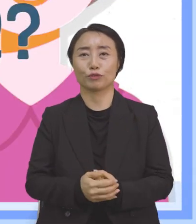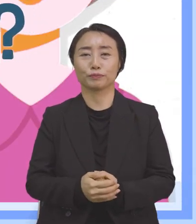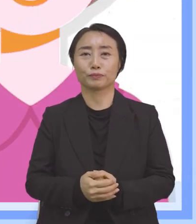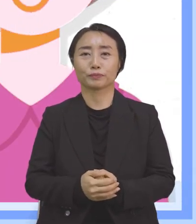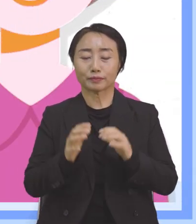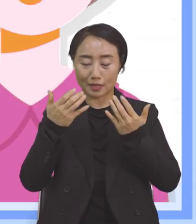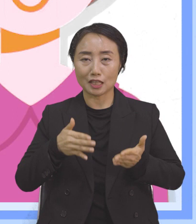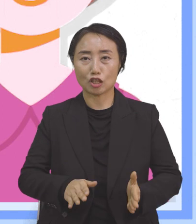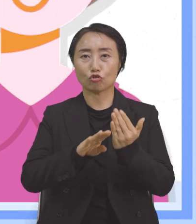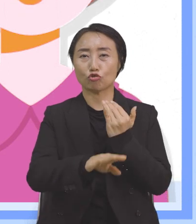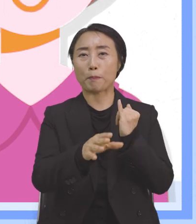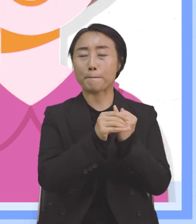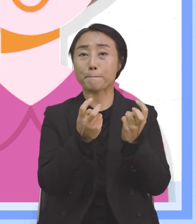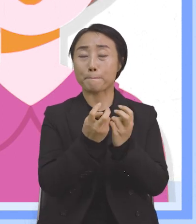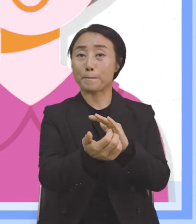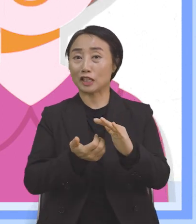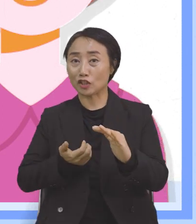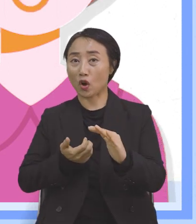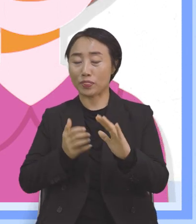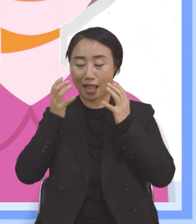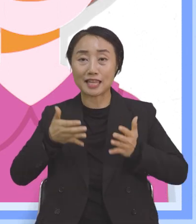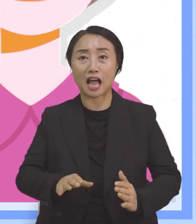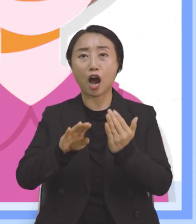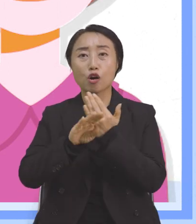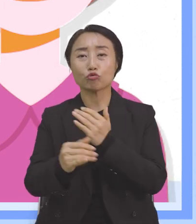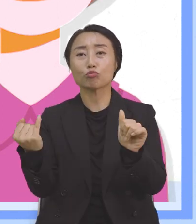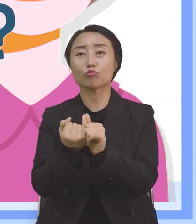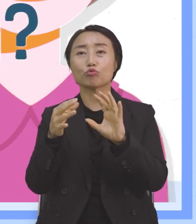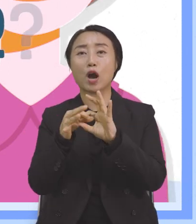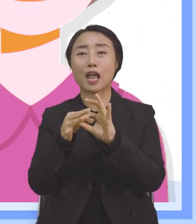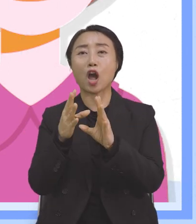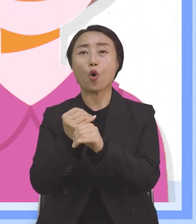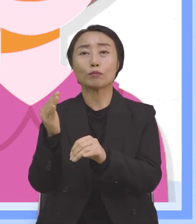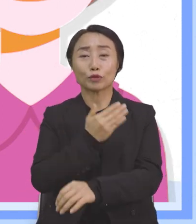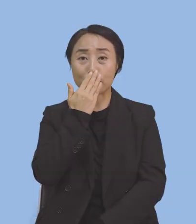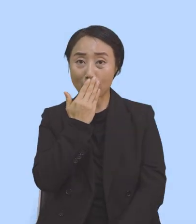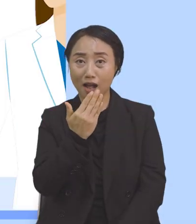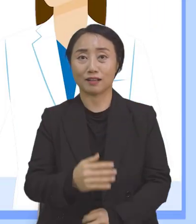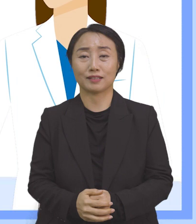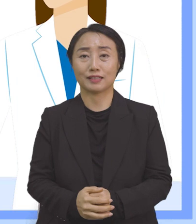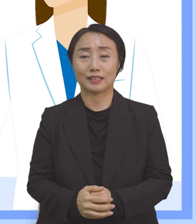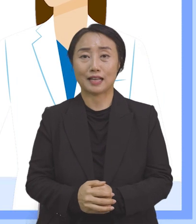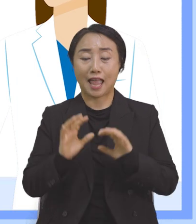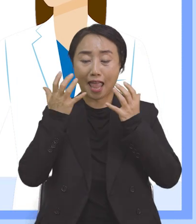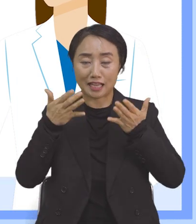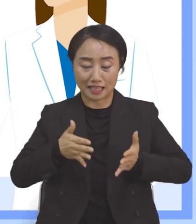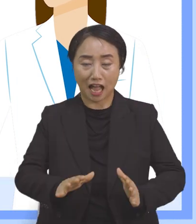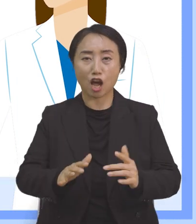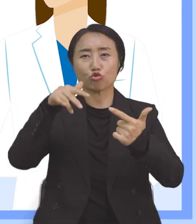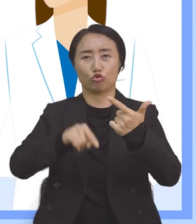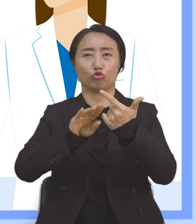산후 피임법에 대해 알아보기 전에 출산 후 언제부터 부부관계가 가능한지 알아볼까요? 분만 후 6주가